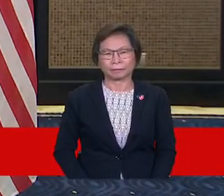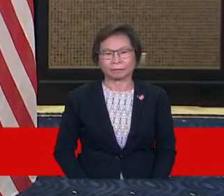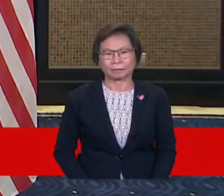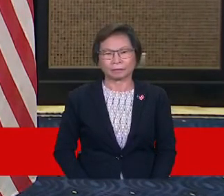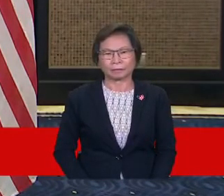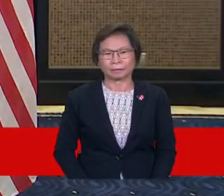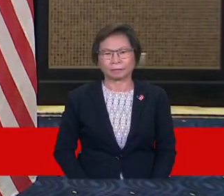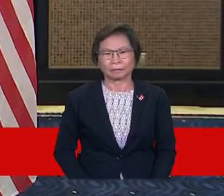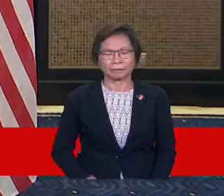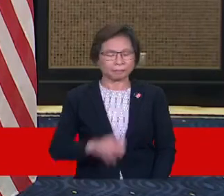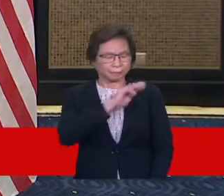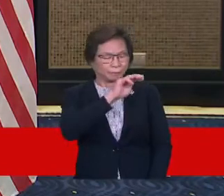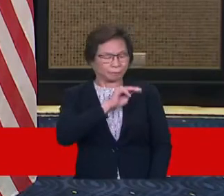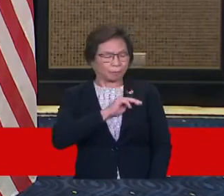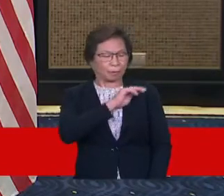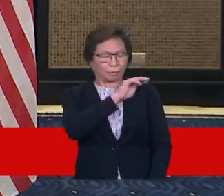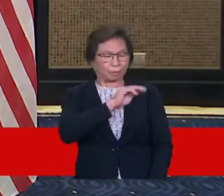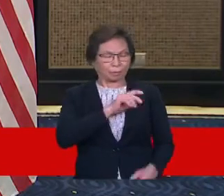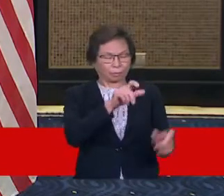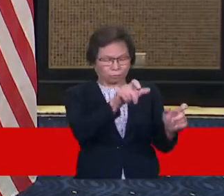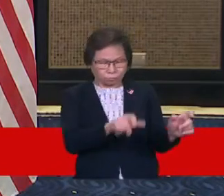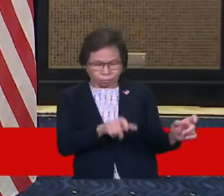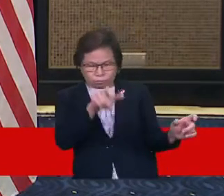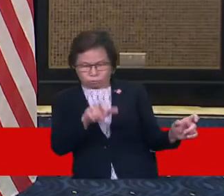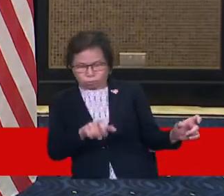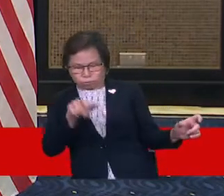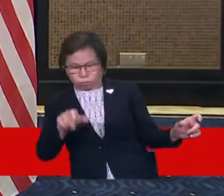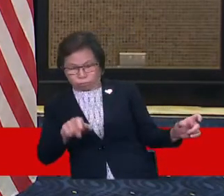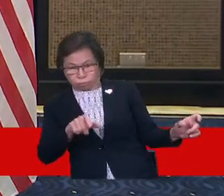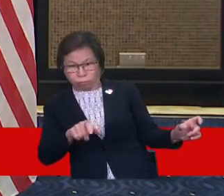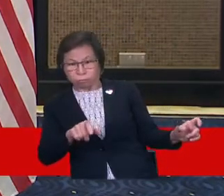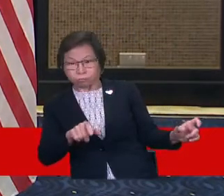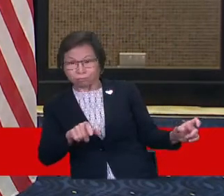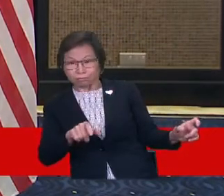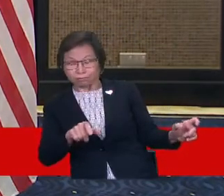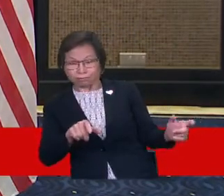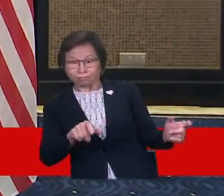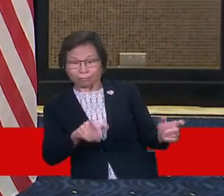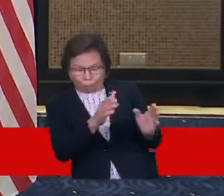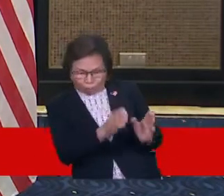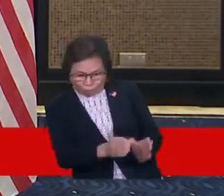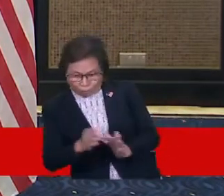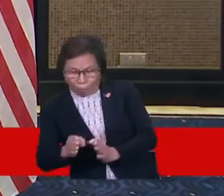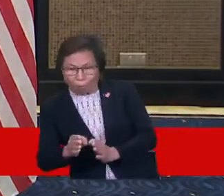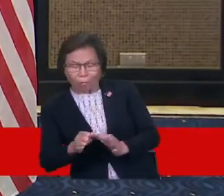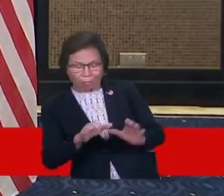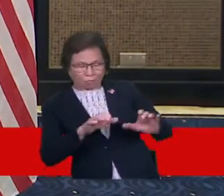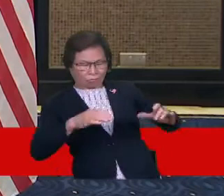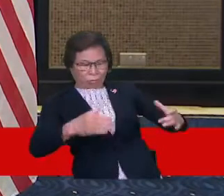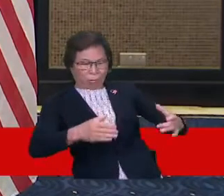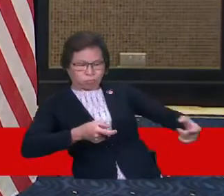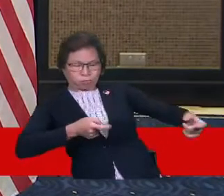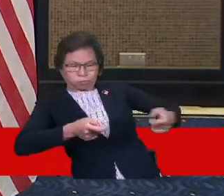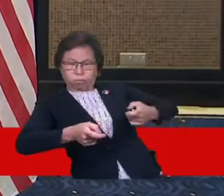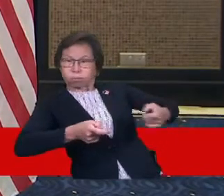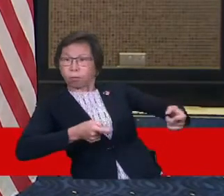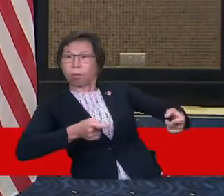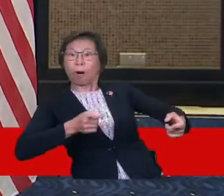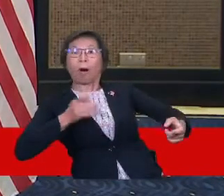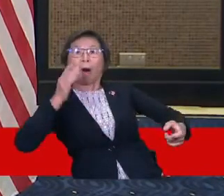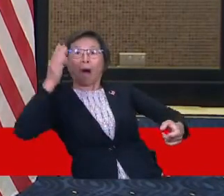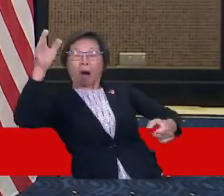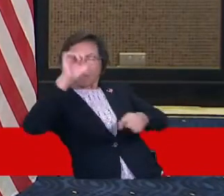Hai Barisan di CBD yang dibentuk hari ini merupakan pasukan pengurusan yang akan